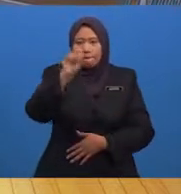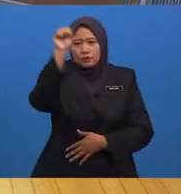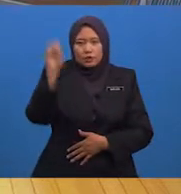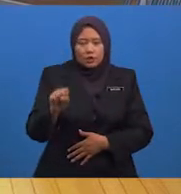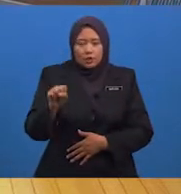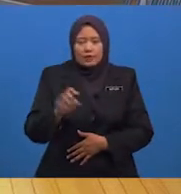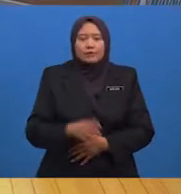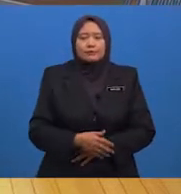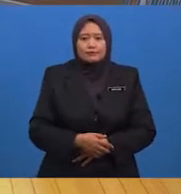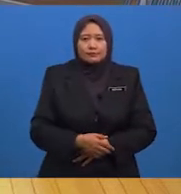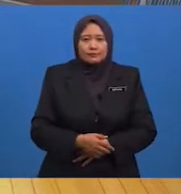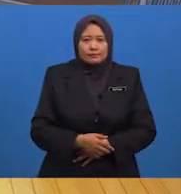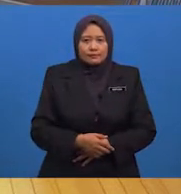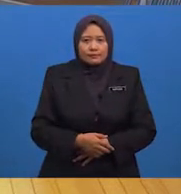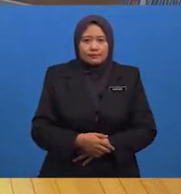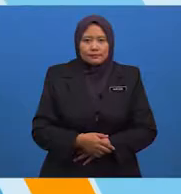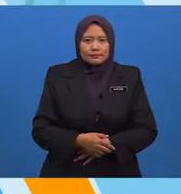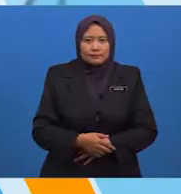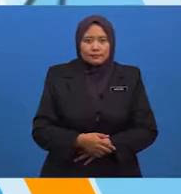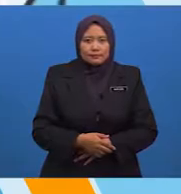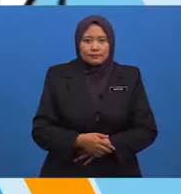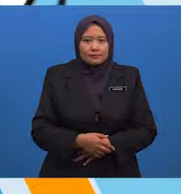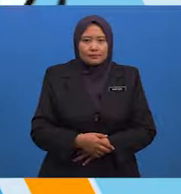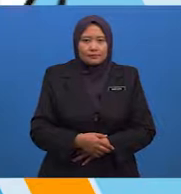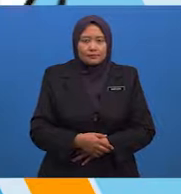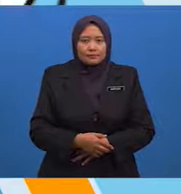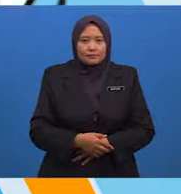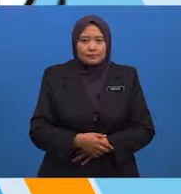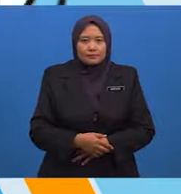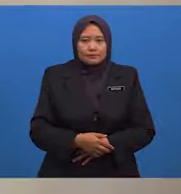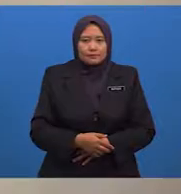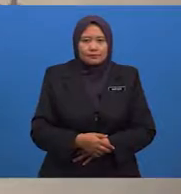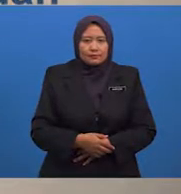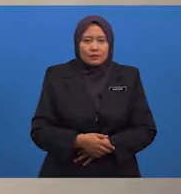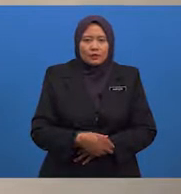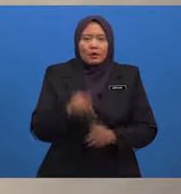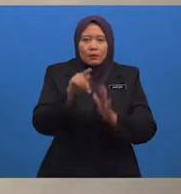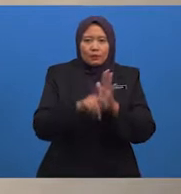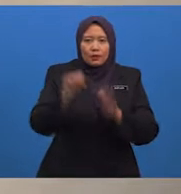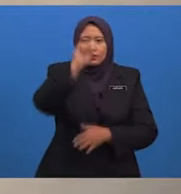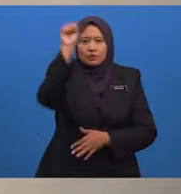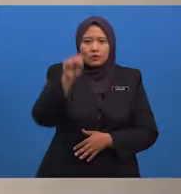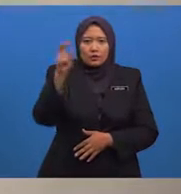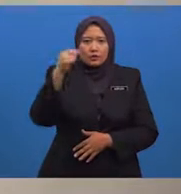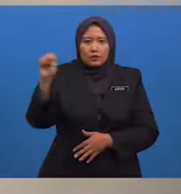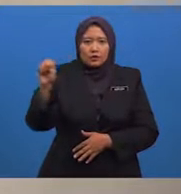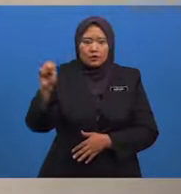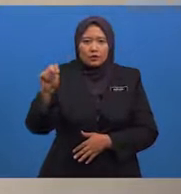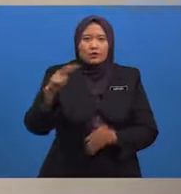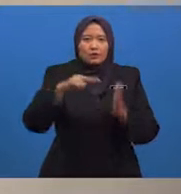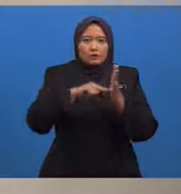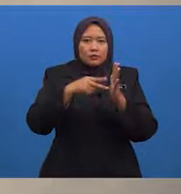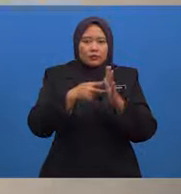dari aspek bagi sesuatu karya. Persoalan ialah suatu hal